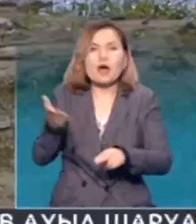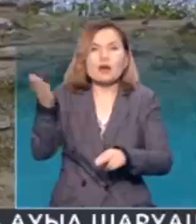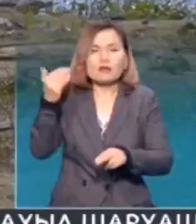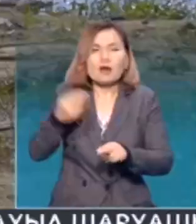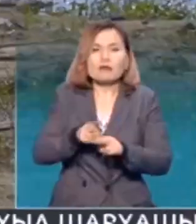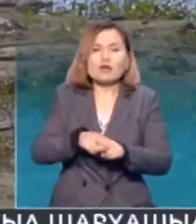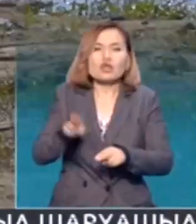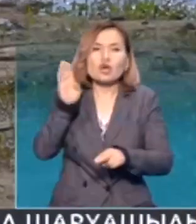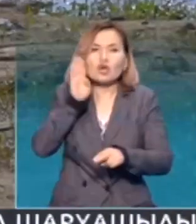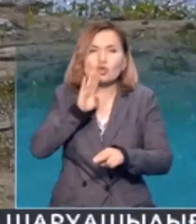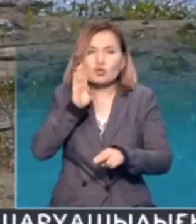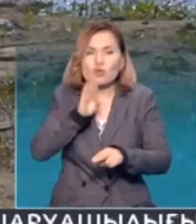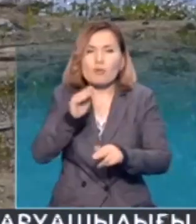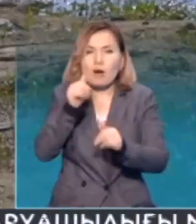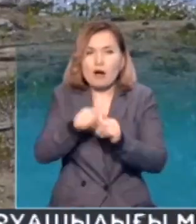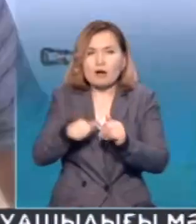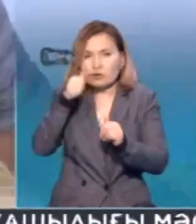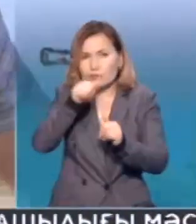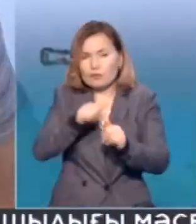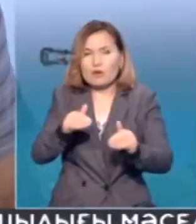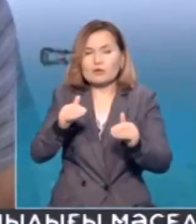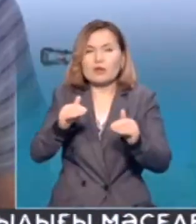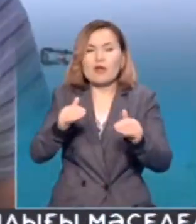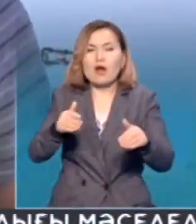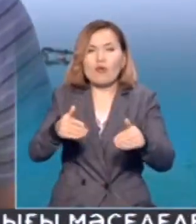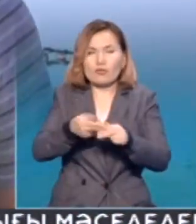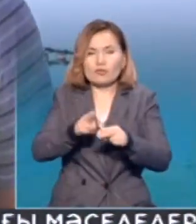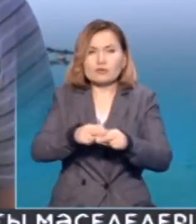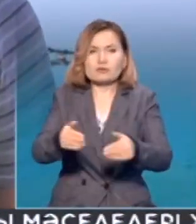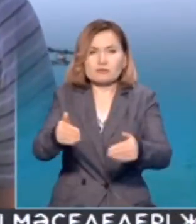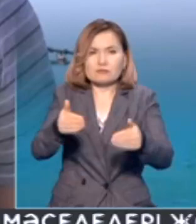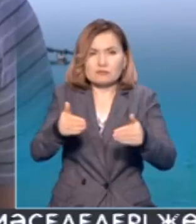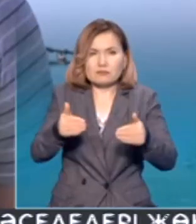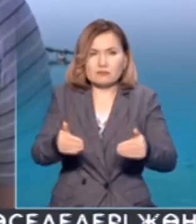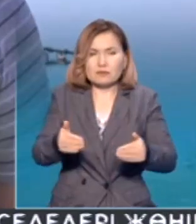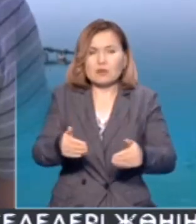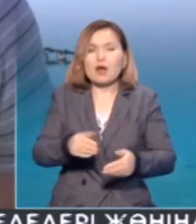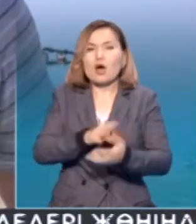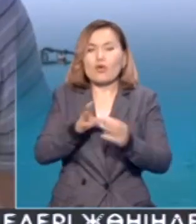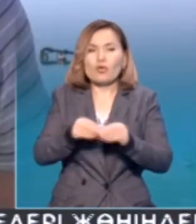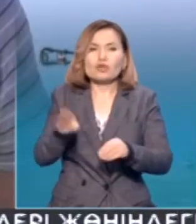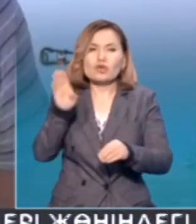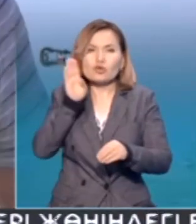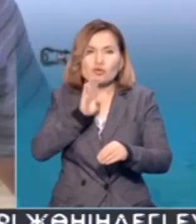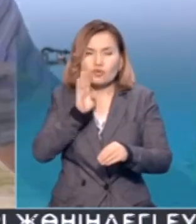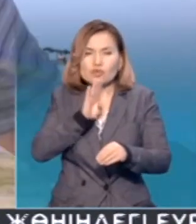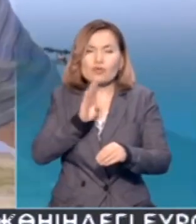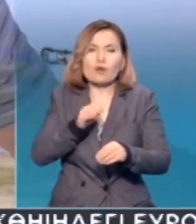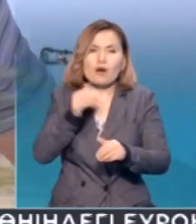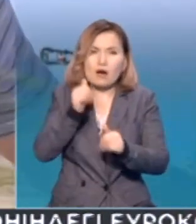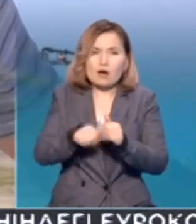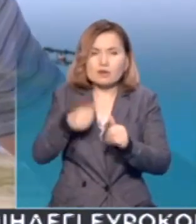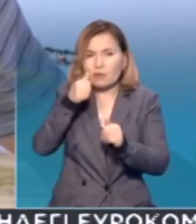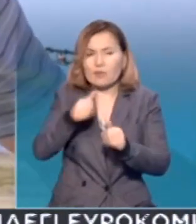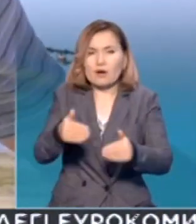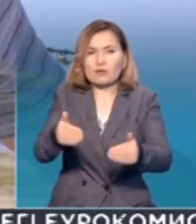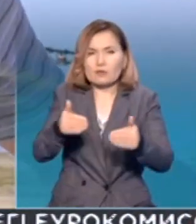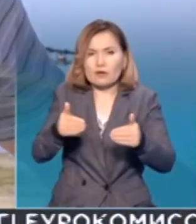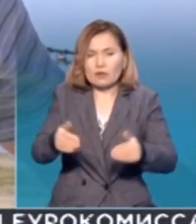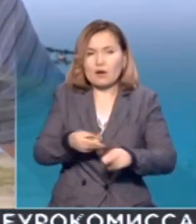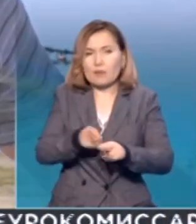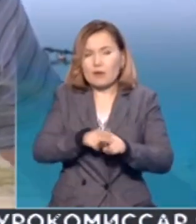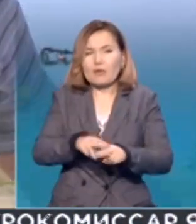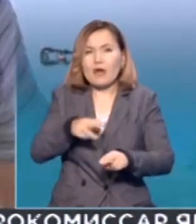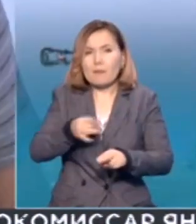суда тұрған, биыл қайраңдап жағада қалған. Воду сбрасывают каждый год. Жыл сайын су жағадан алыстайды, одан соң мамыр маусымда қайта